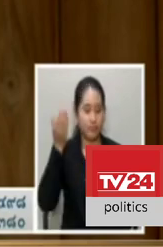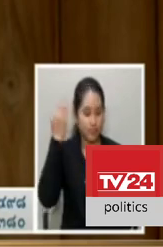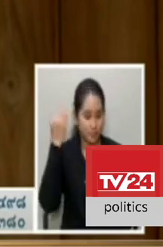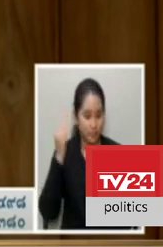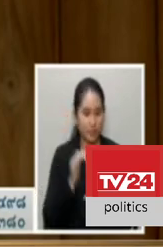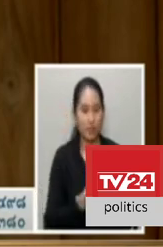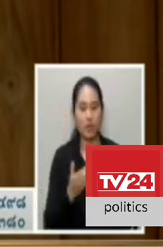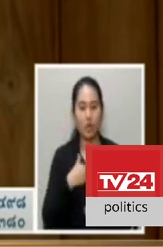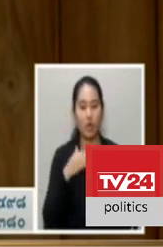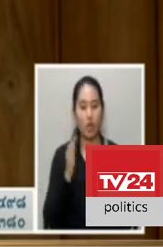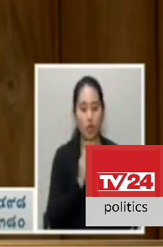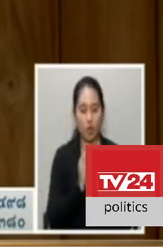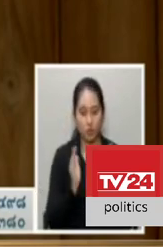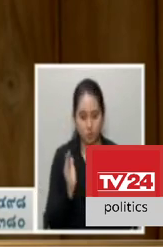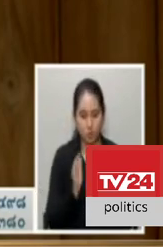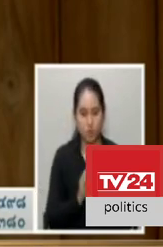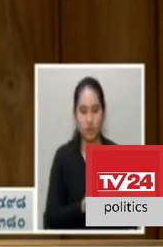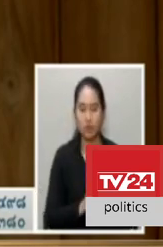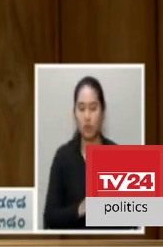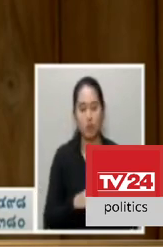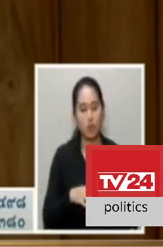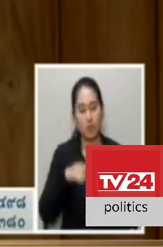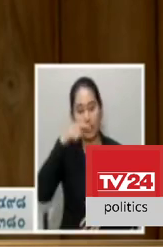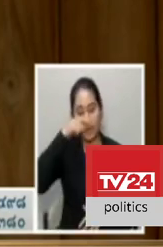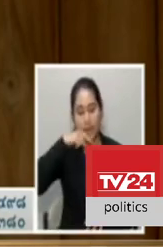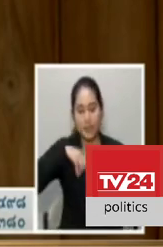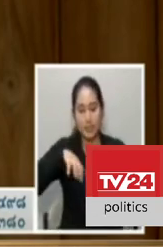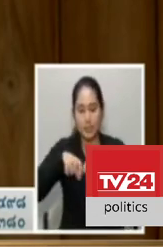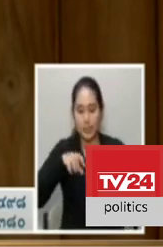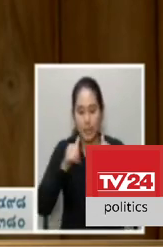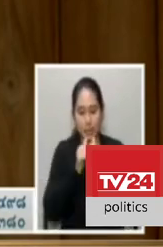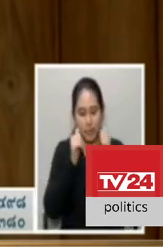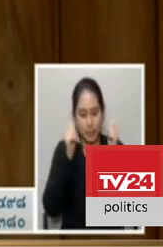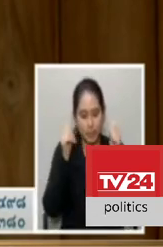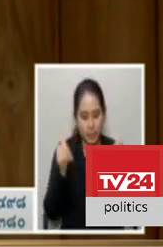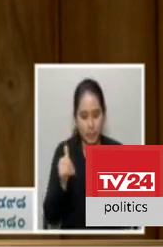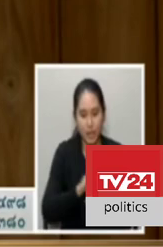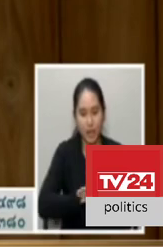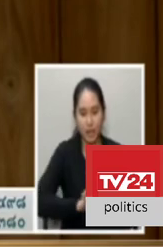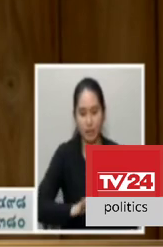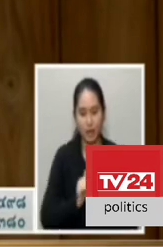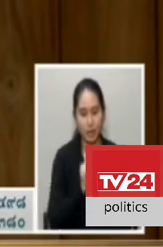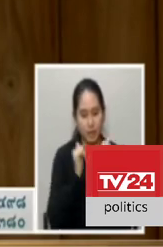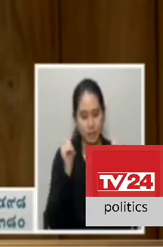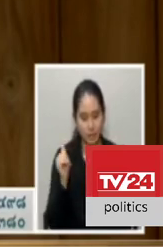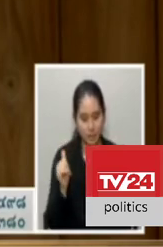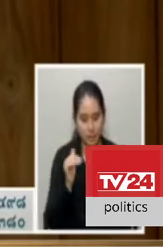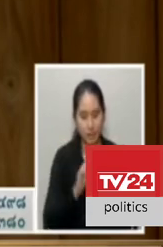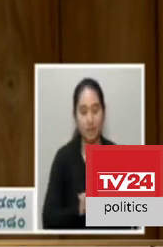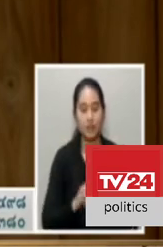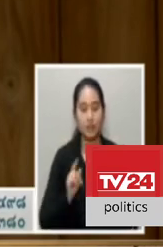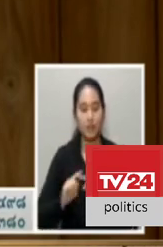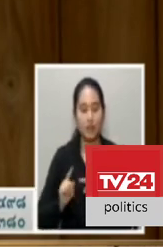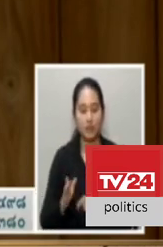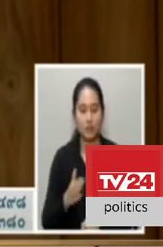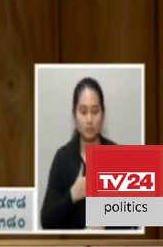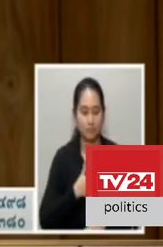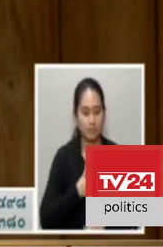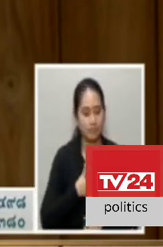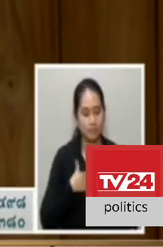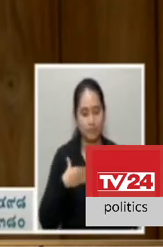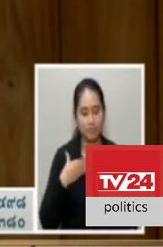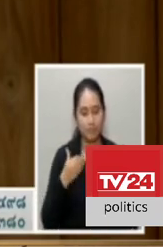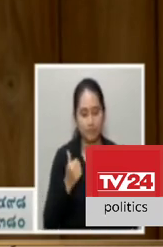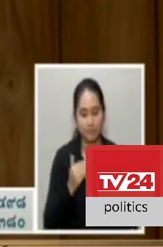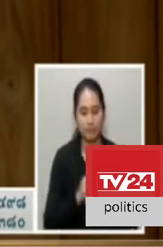แล้วก็ขอบคุณว่าเป็นเจ้าภาพที่ดีมากนะทุกอย่างเรียบร้อยแล้วก็เขาเองมีความพอใจมาก